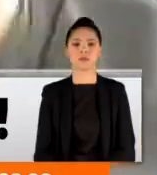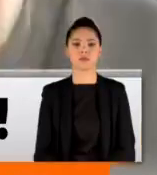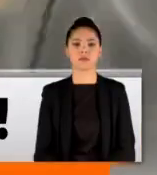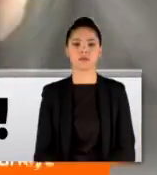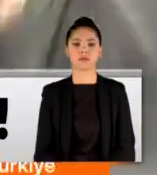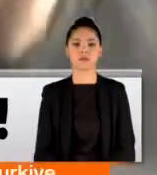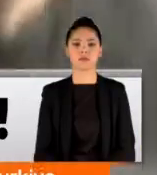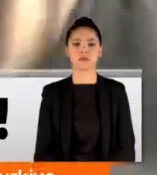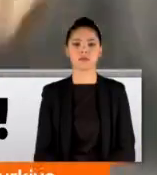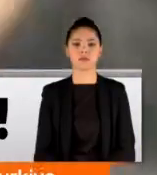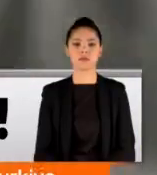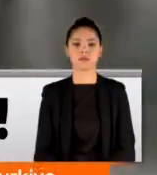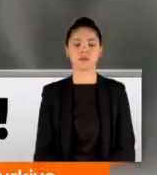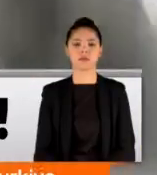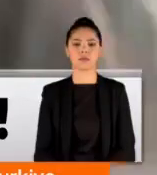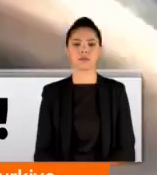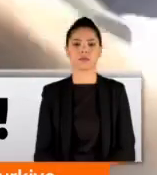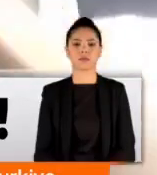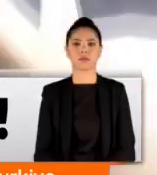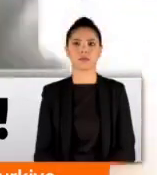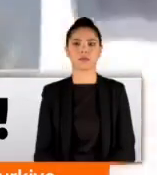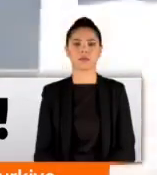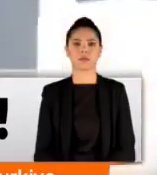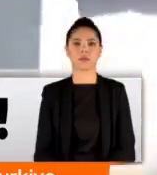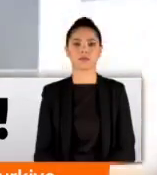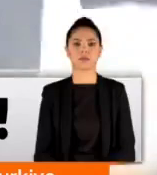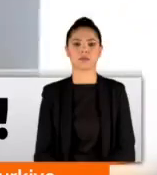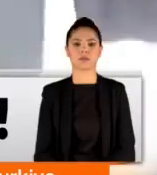Allah, deprem oluyor. Deprem oluyor.